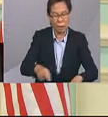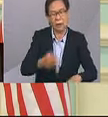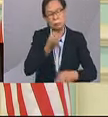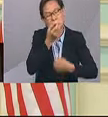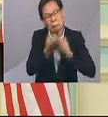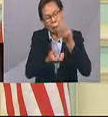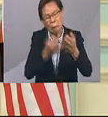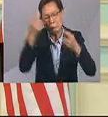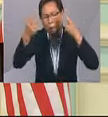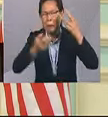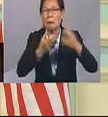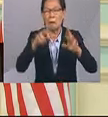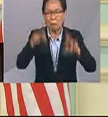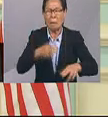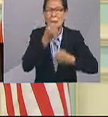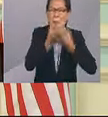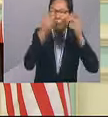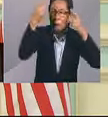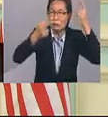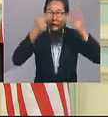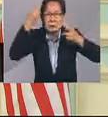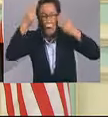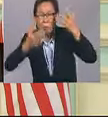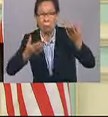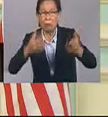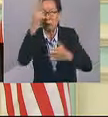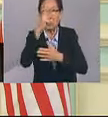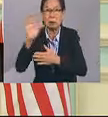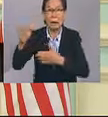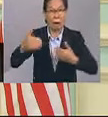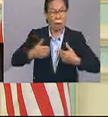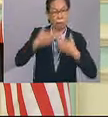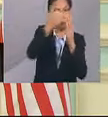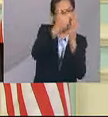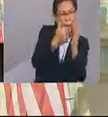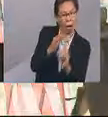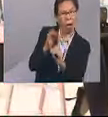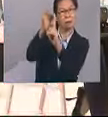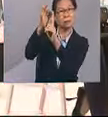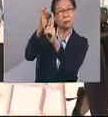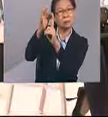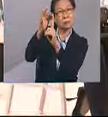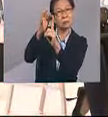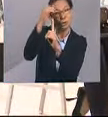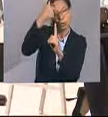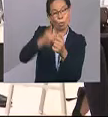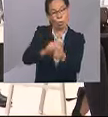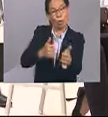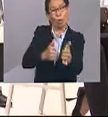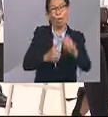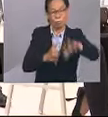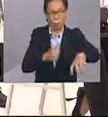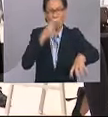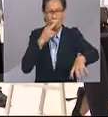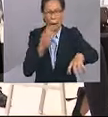melahirkan kerisauan. So apa mungkin kerajaan mempunyai langkah khas untuk mengelakkan maknanya zon merah ini